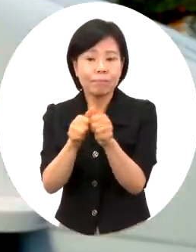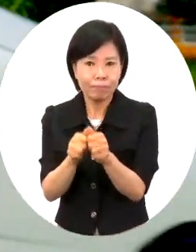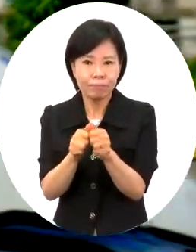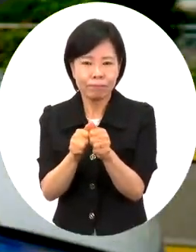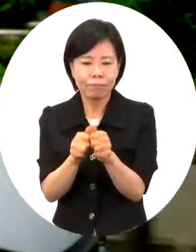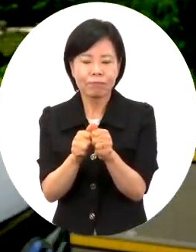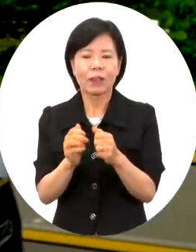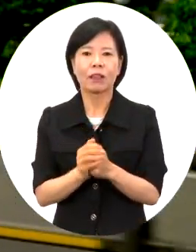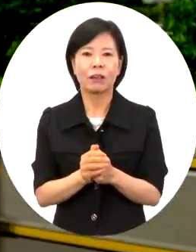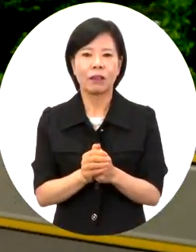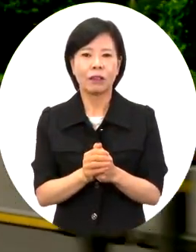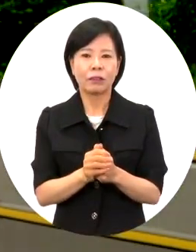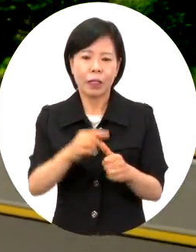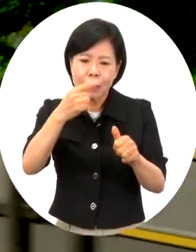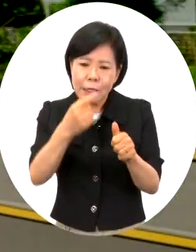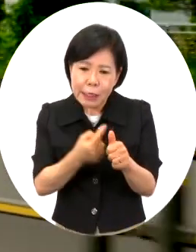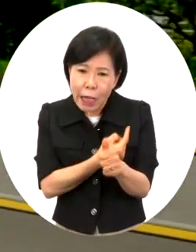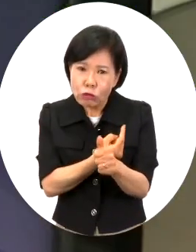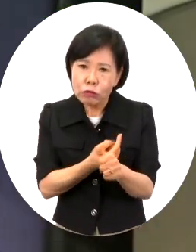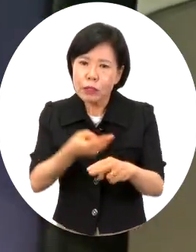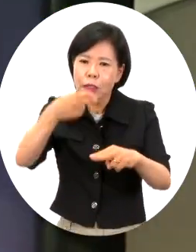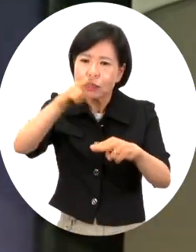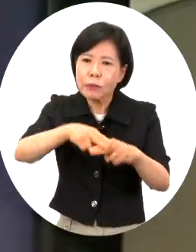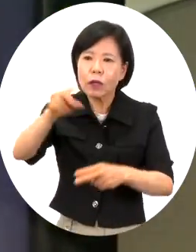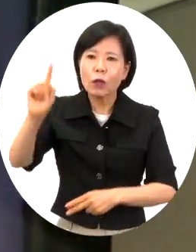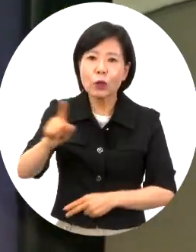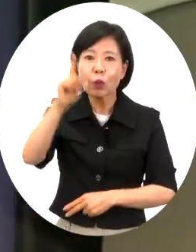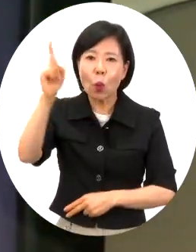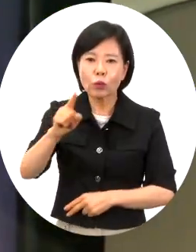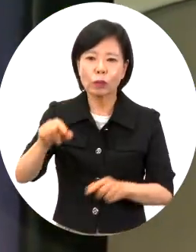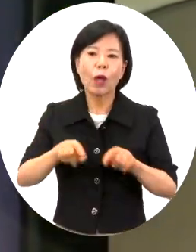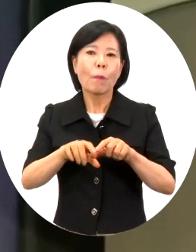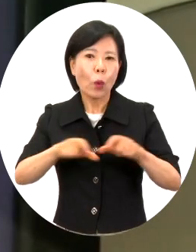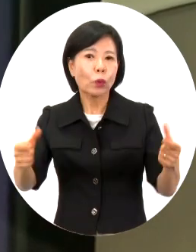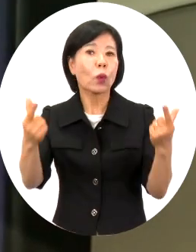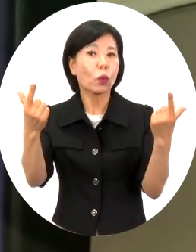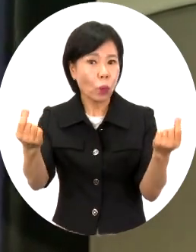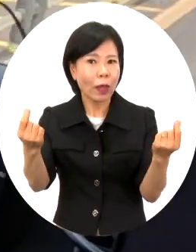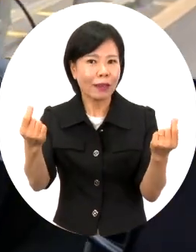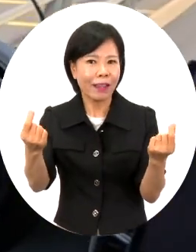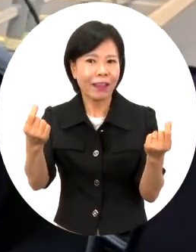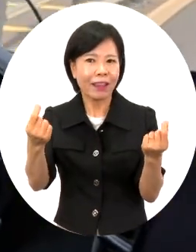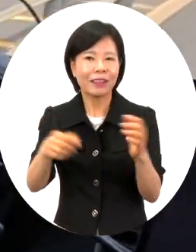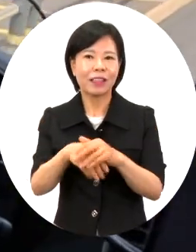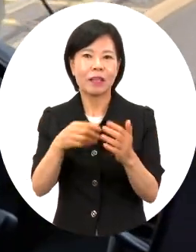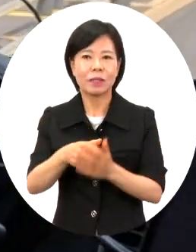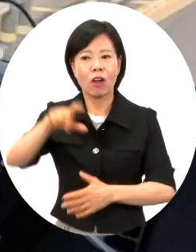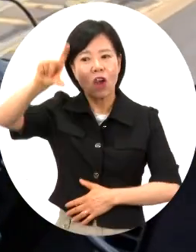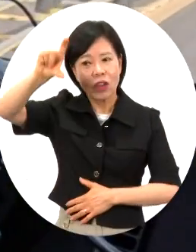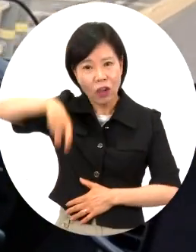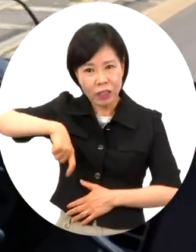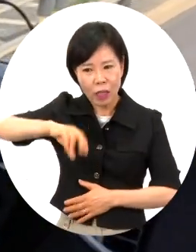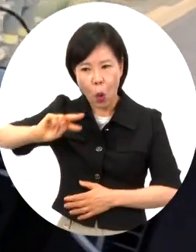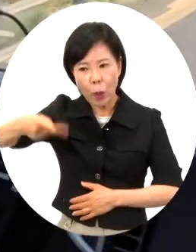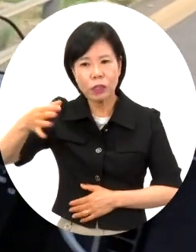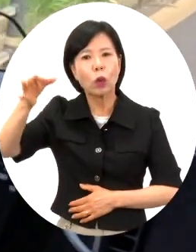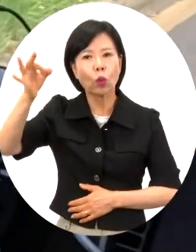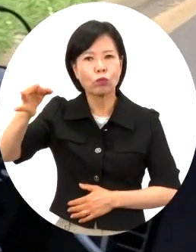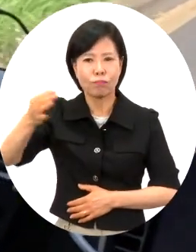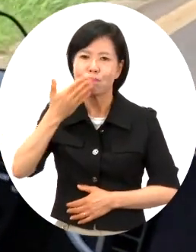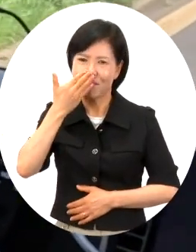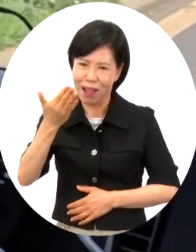동승하는데요. 탐나 자율차 탑승 요금은 일반 버스 요금과 동일하게 티머니 결제 및 탄승